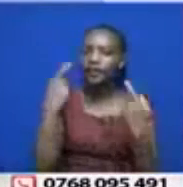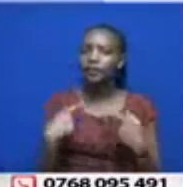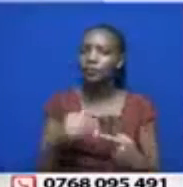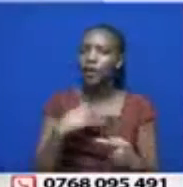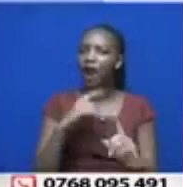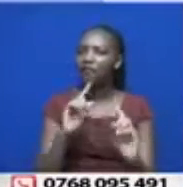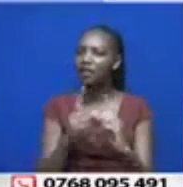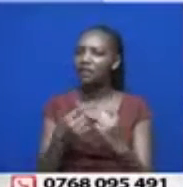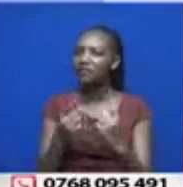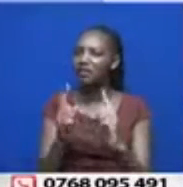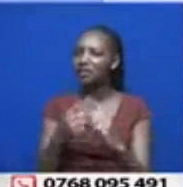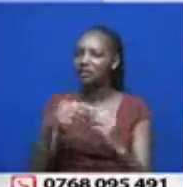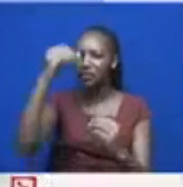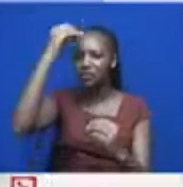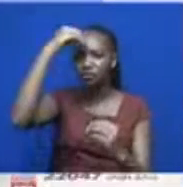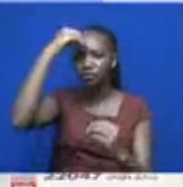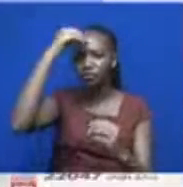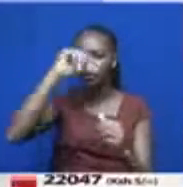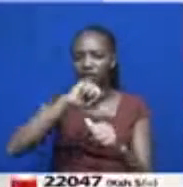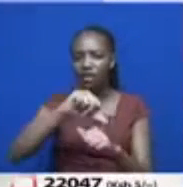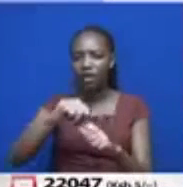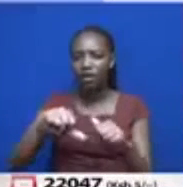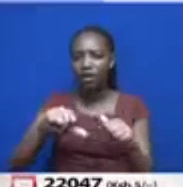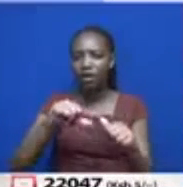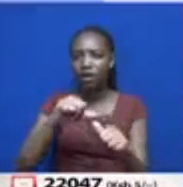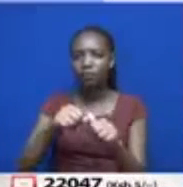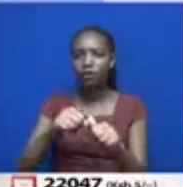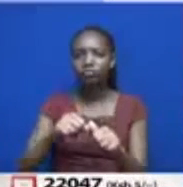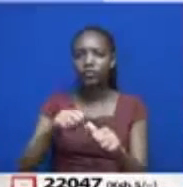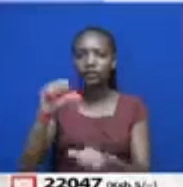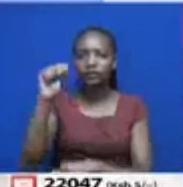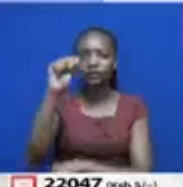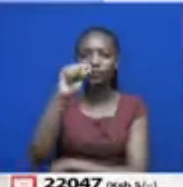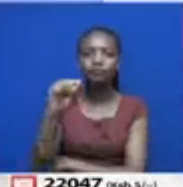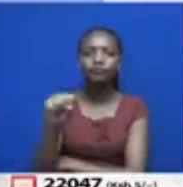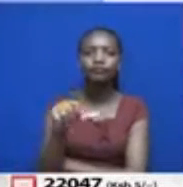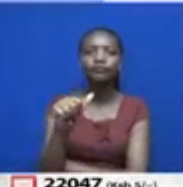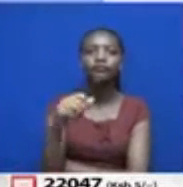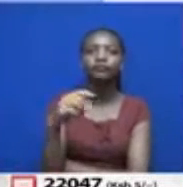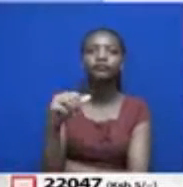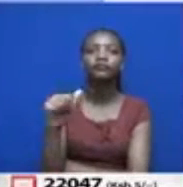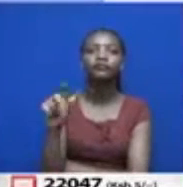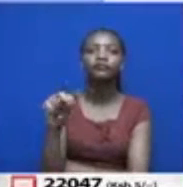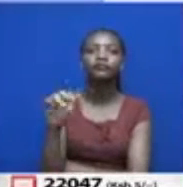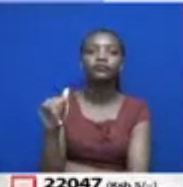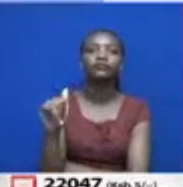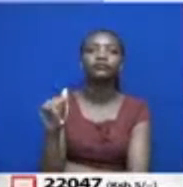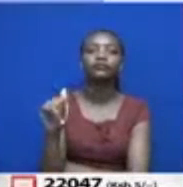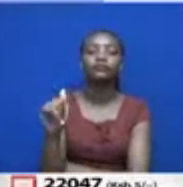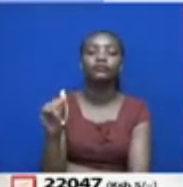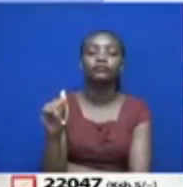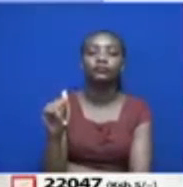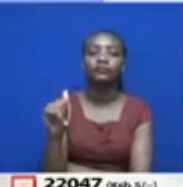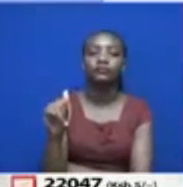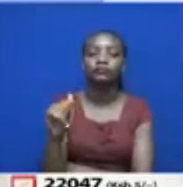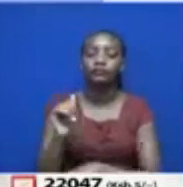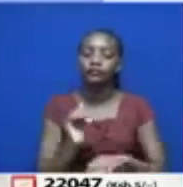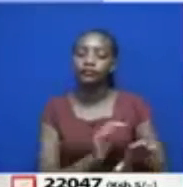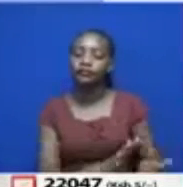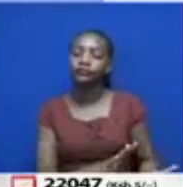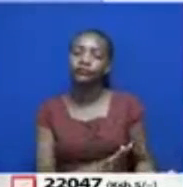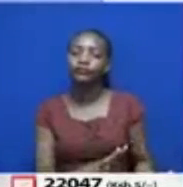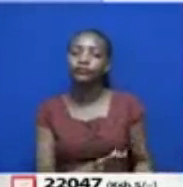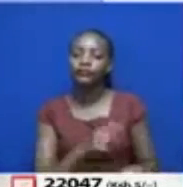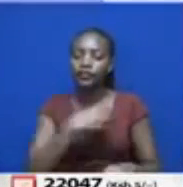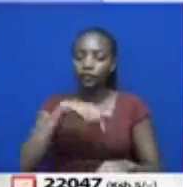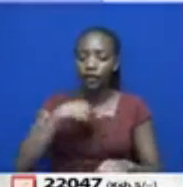kuhusiana na masuala haya ya Sagana. Tutakuwa tunafuatilia taarifa hiyo, lakini mtazamaji, mbali na hayo, kuna taarifa